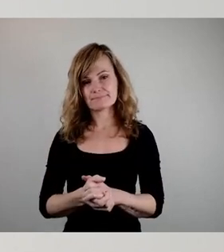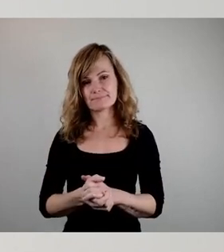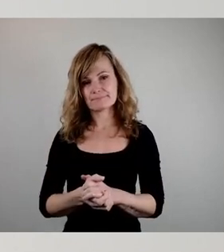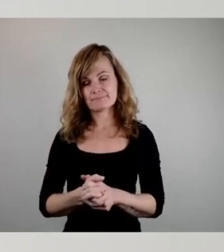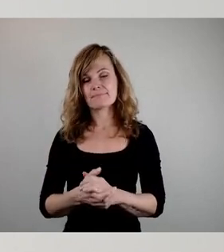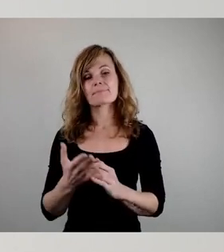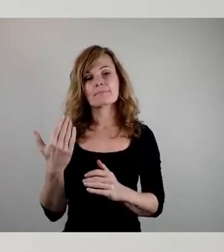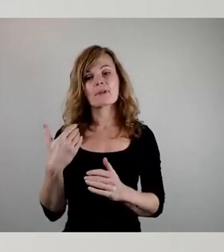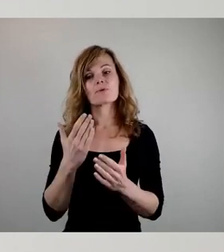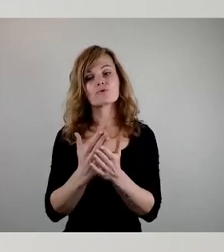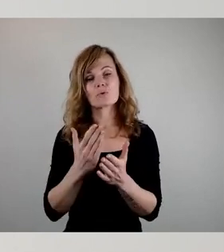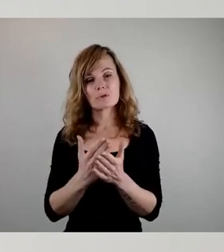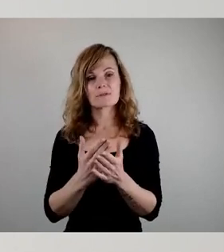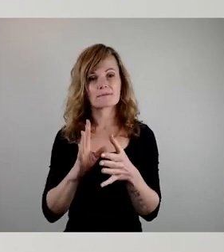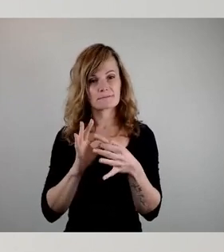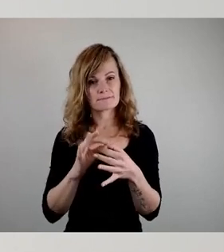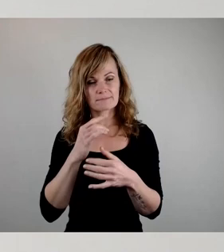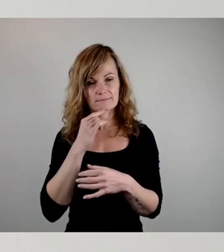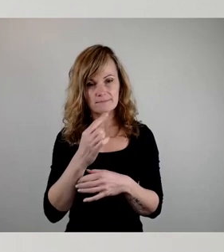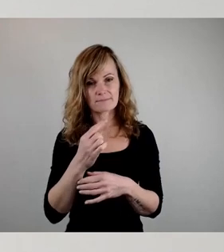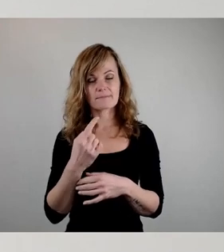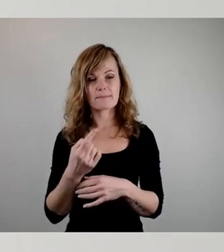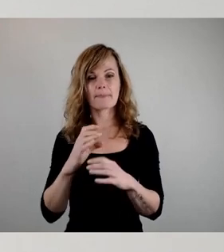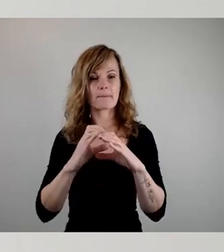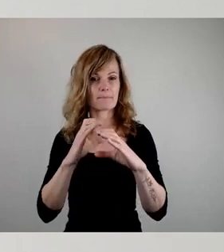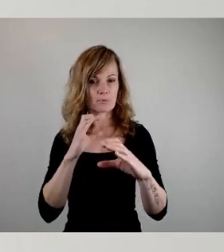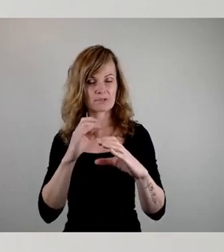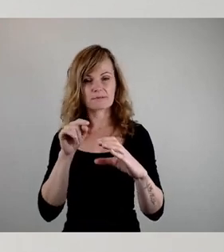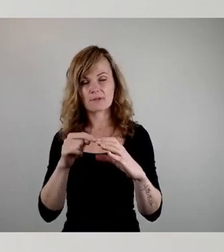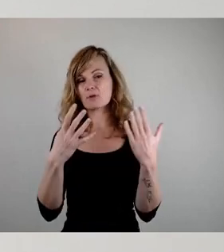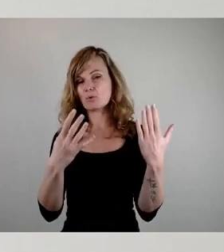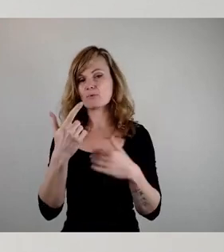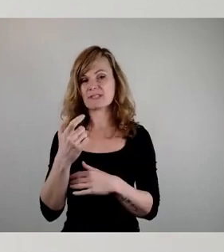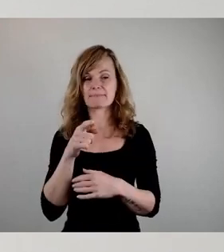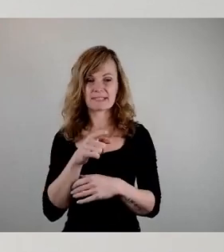angesprochen, man könnte ja die Buslinie 79